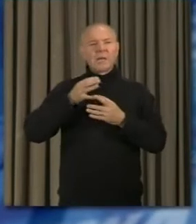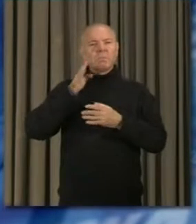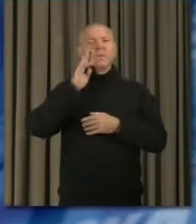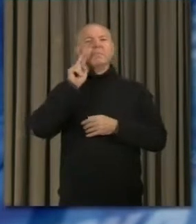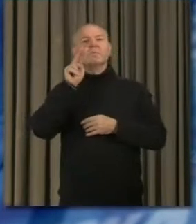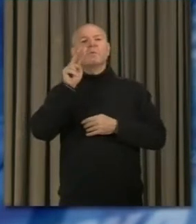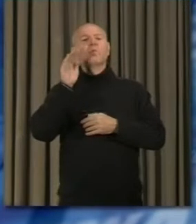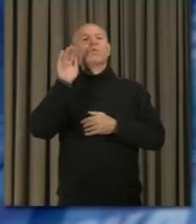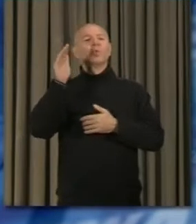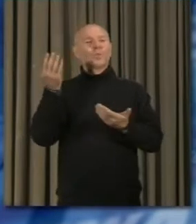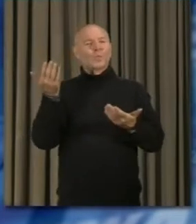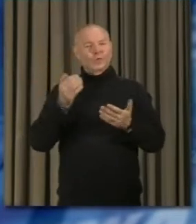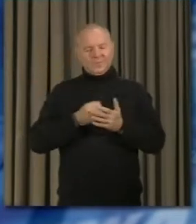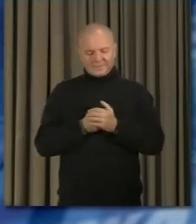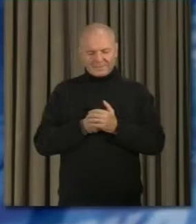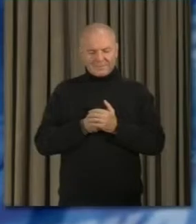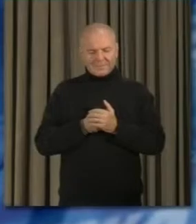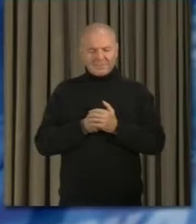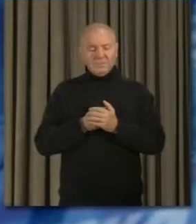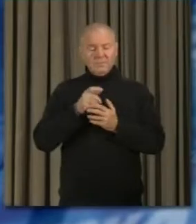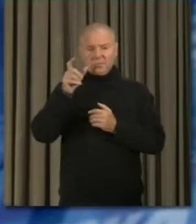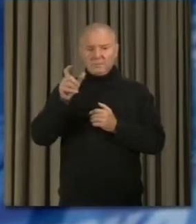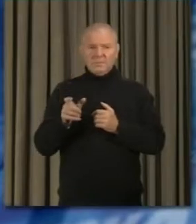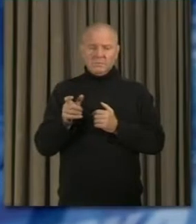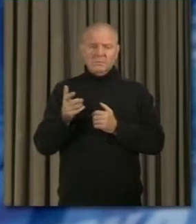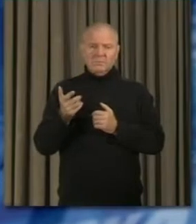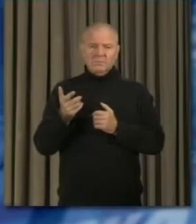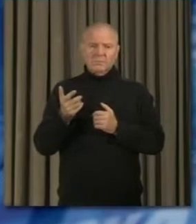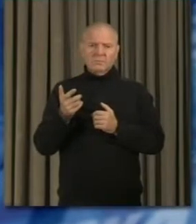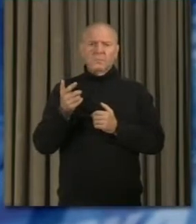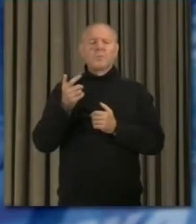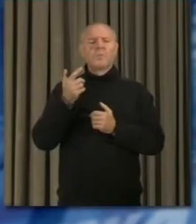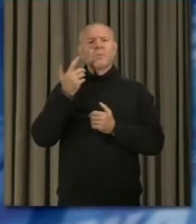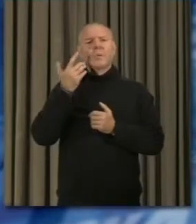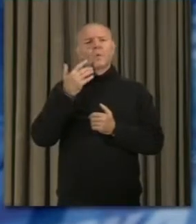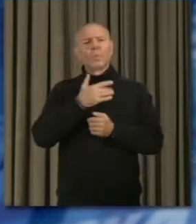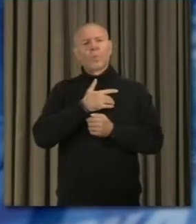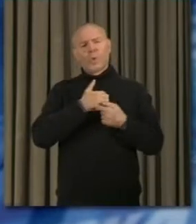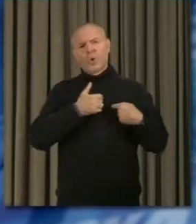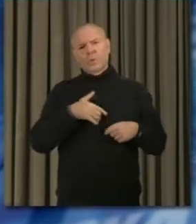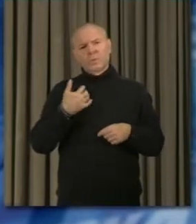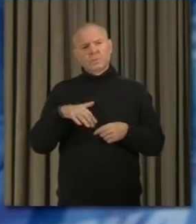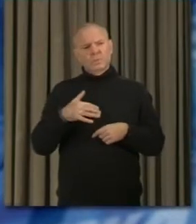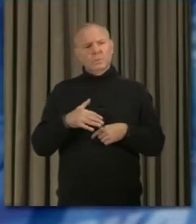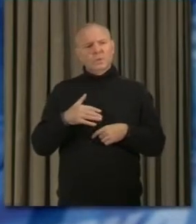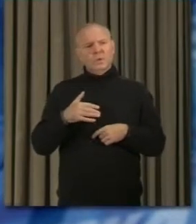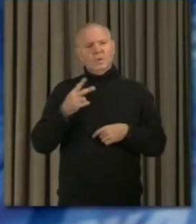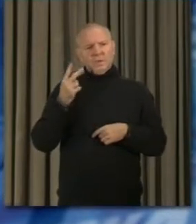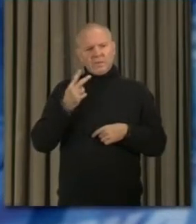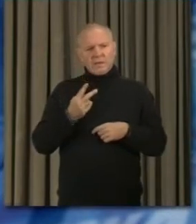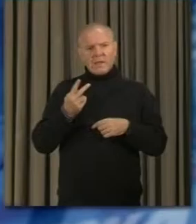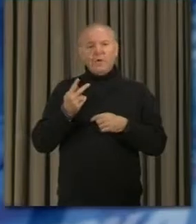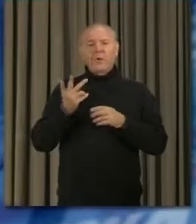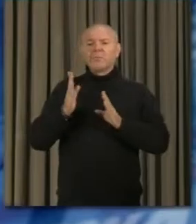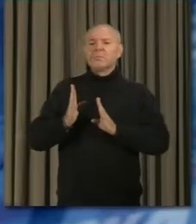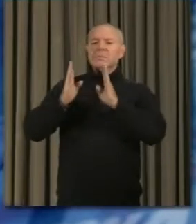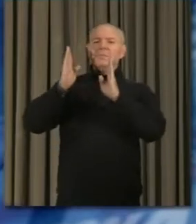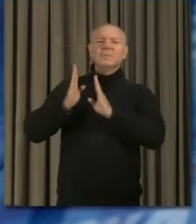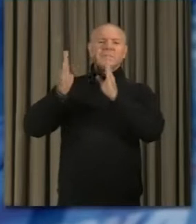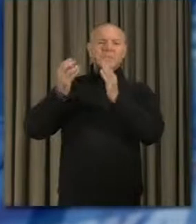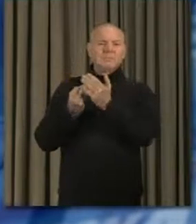mondo moderno offriva. Imprenditore di successo, ma anche persona con il cuore in mano. Aveva realizzato le prime palazzine per i suoi